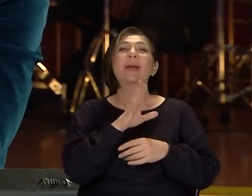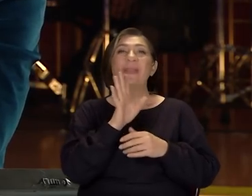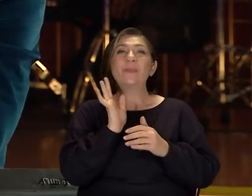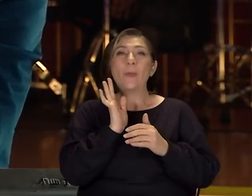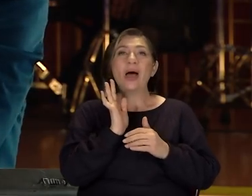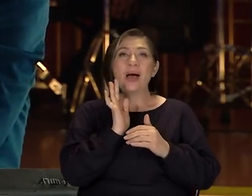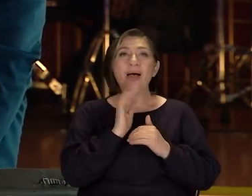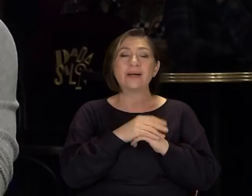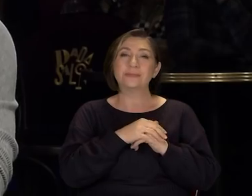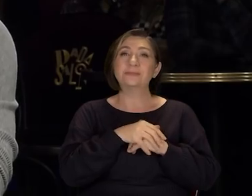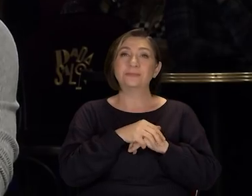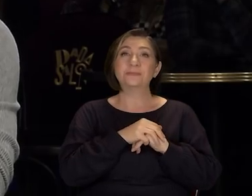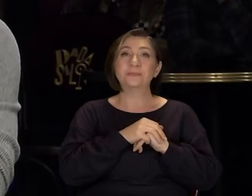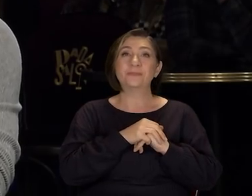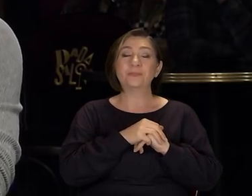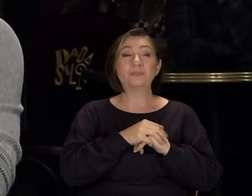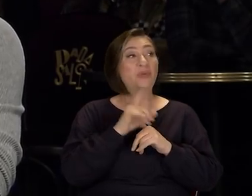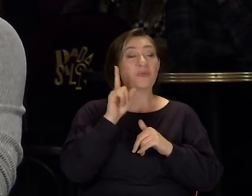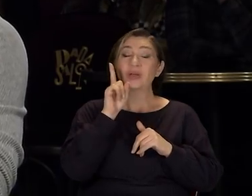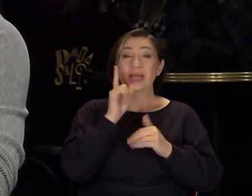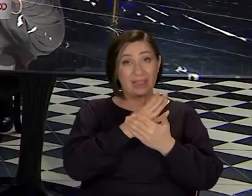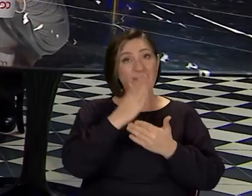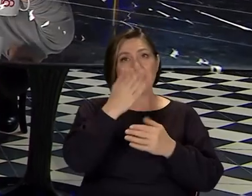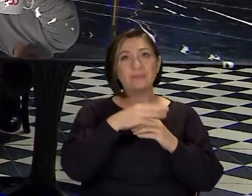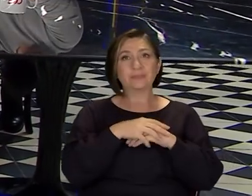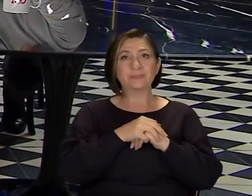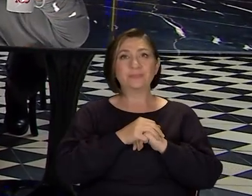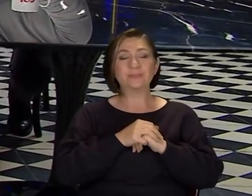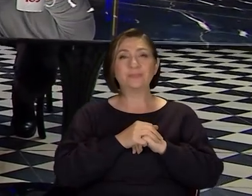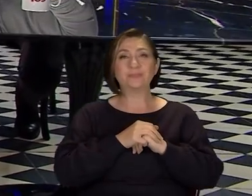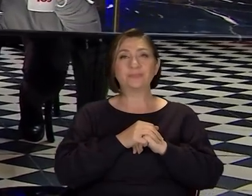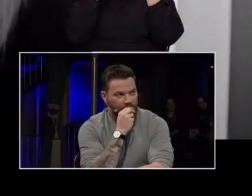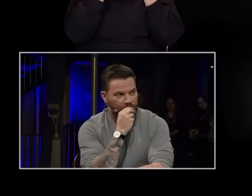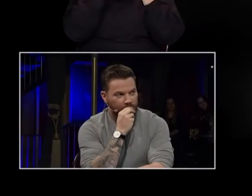Cep seksisi. Evet. Yani. Vallahi billahi devam.